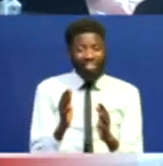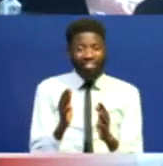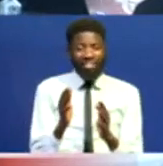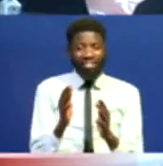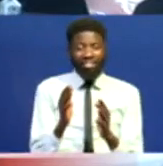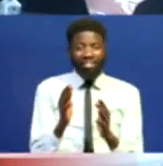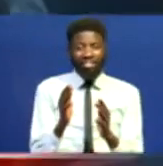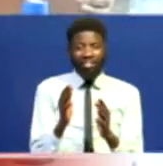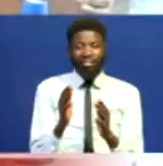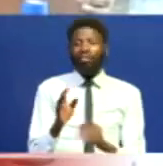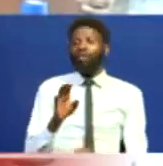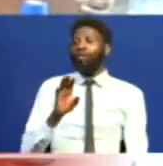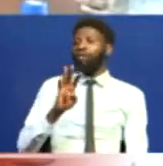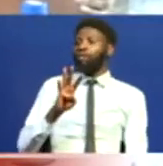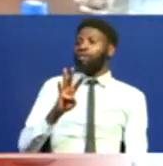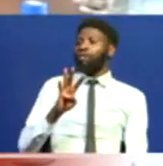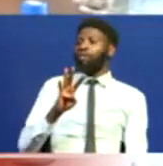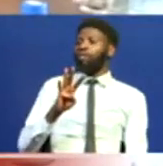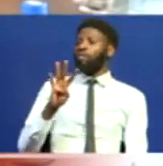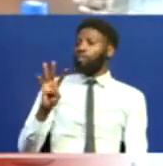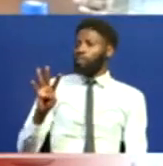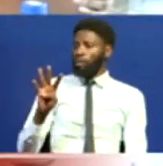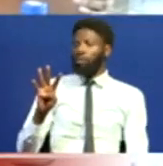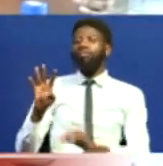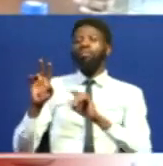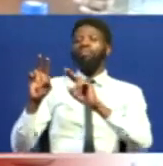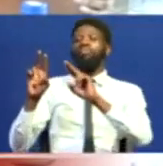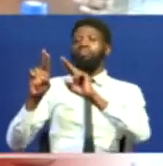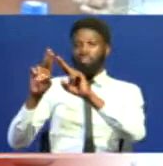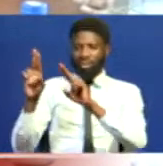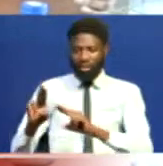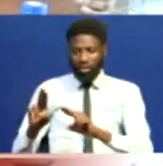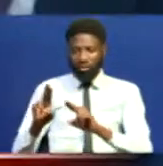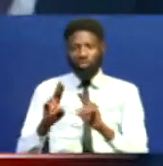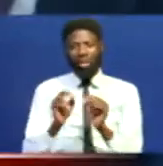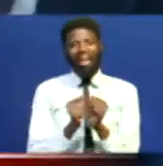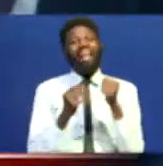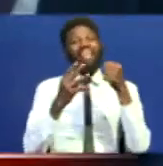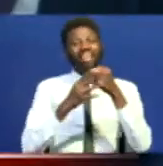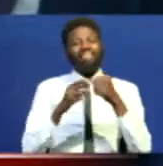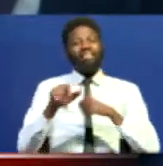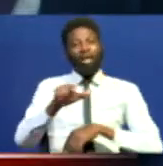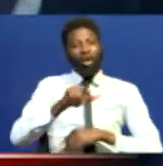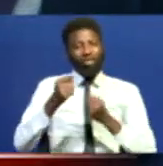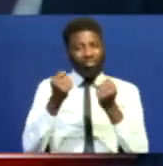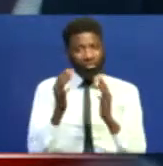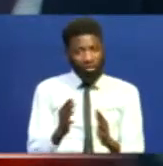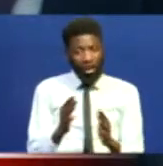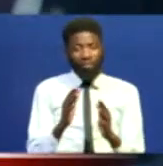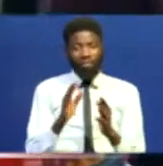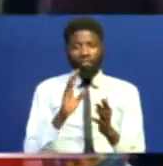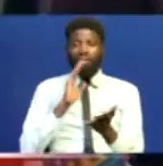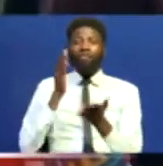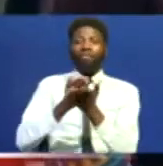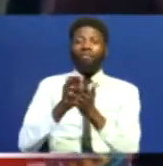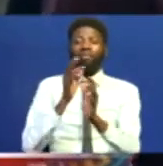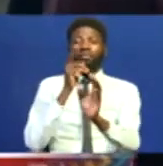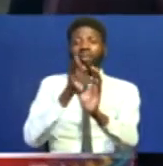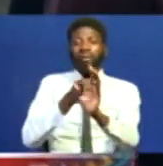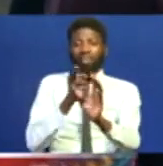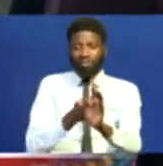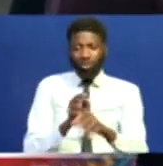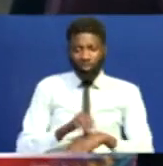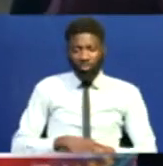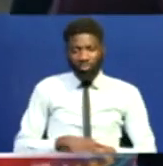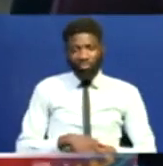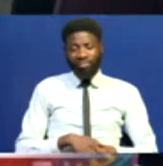wa mataifa za kigeni na 19 wa humu nchini wamethibitisha kushiriki kwenye mashindano ya mwaka huu. Mashindano